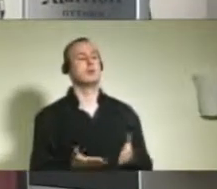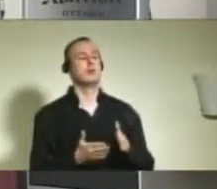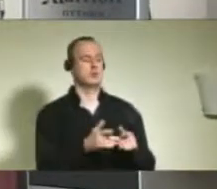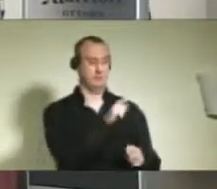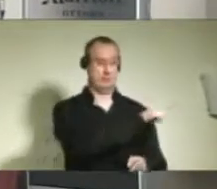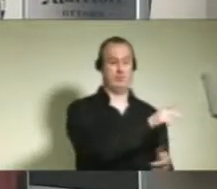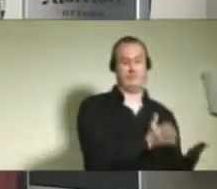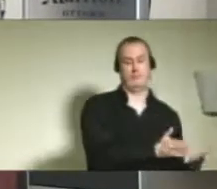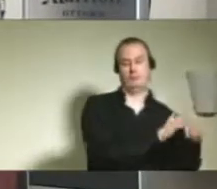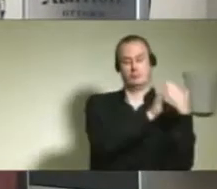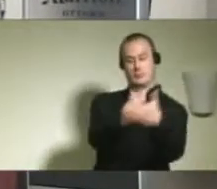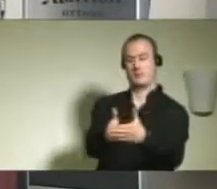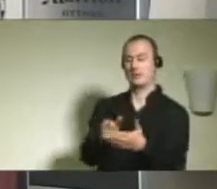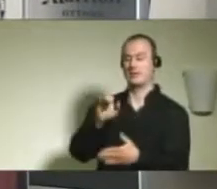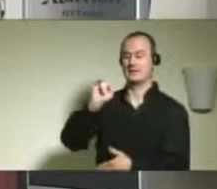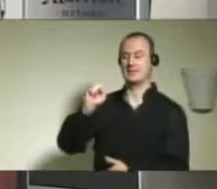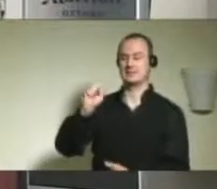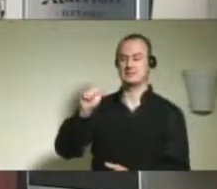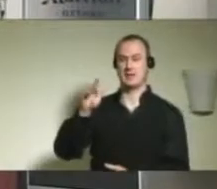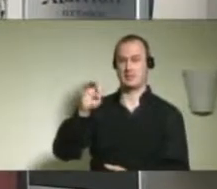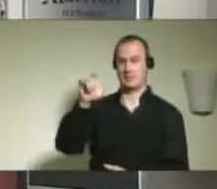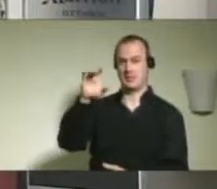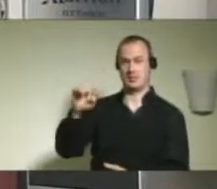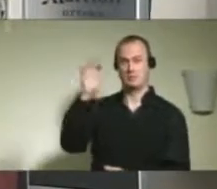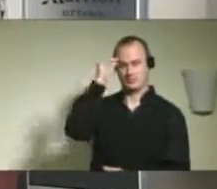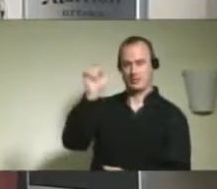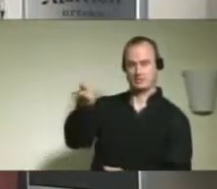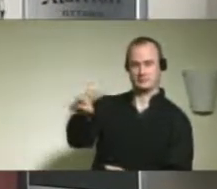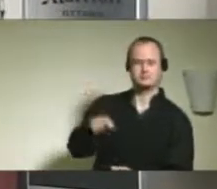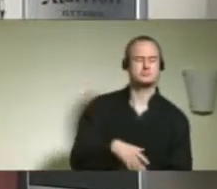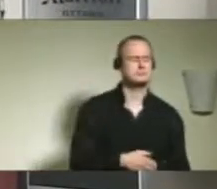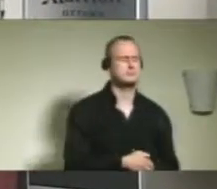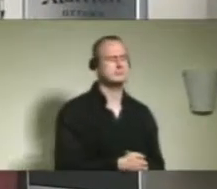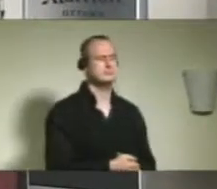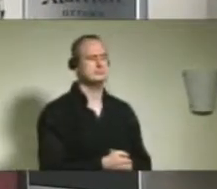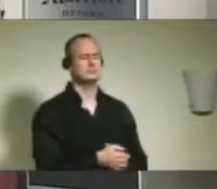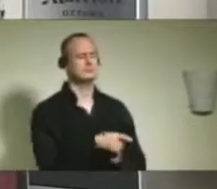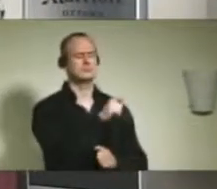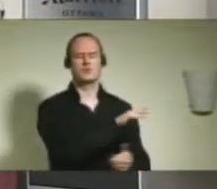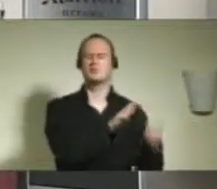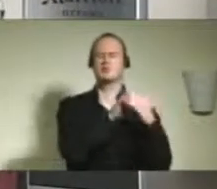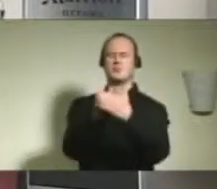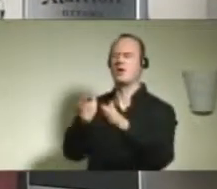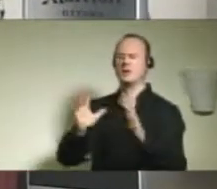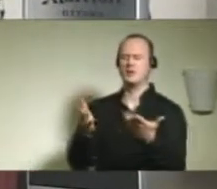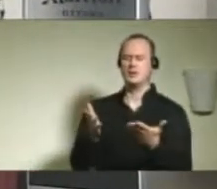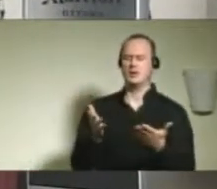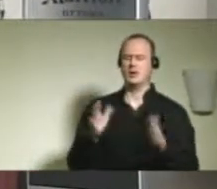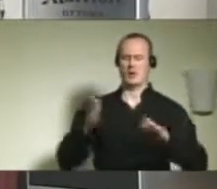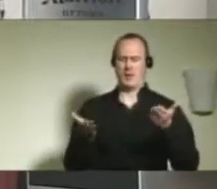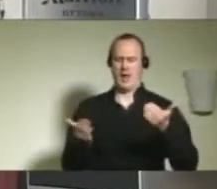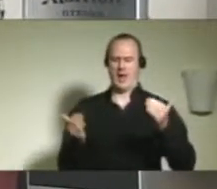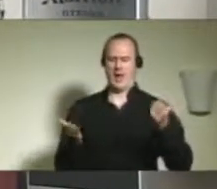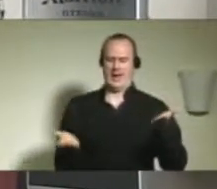balancer, équilibrer la question du côté social et du